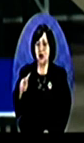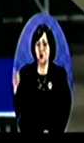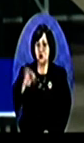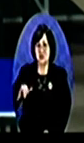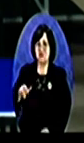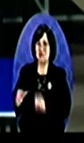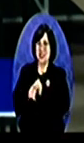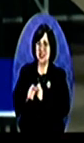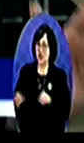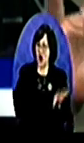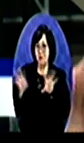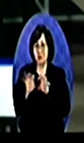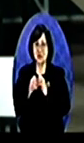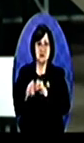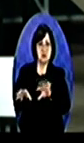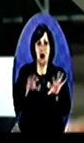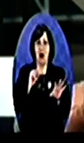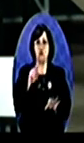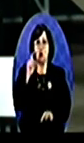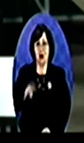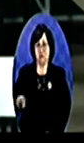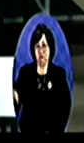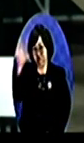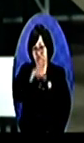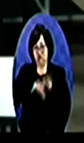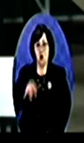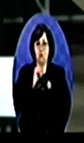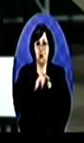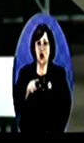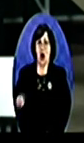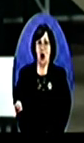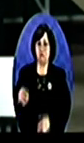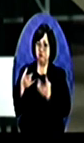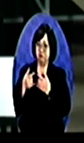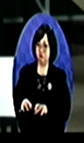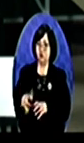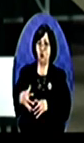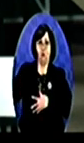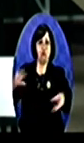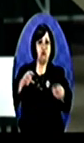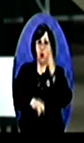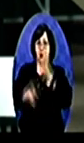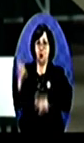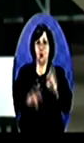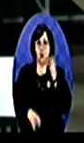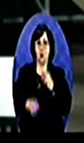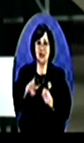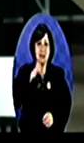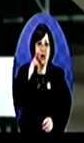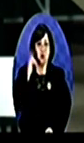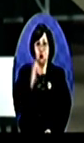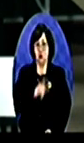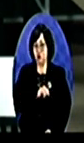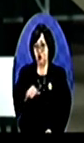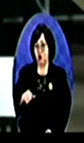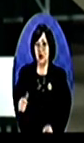залуучтаа сургаж аван. Энэ автомат үйлдвэр учраас ерөнхийдөө програм удирдлагаар хангаал ингээд явчихна. А залуучууд бол сайхан